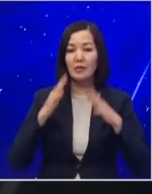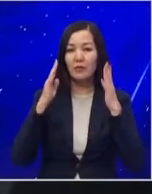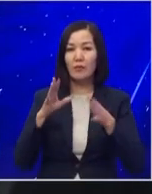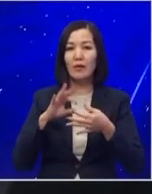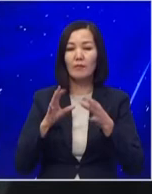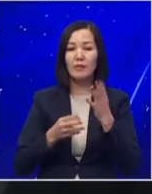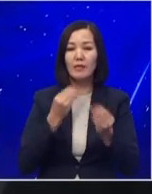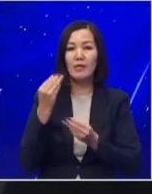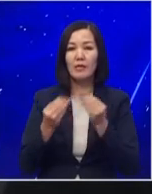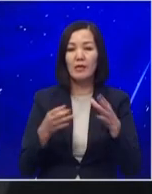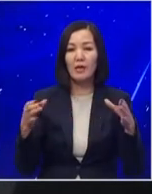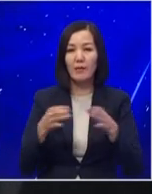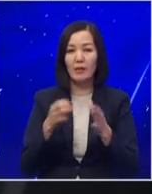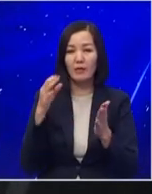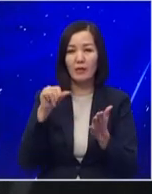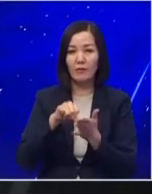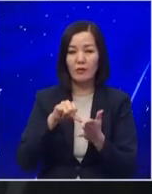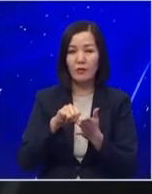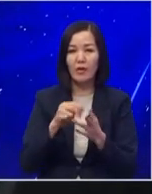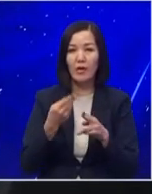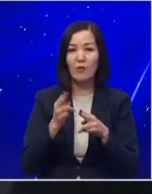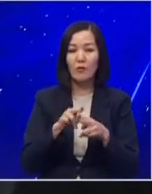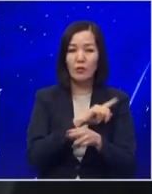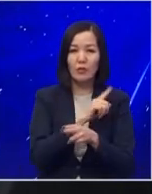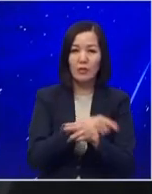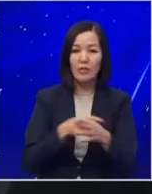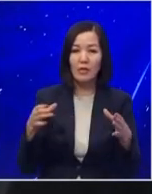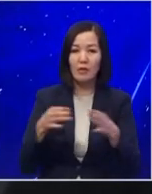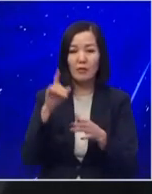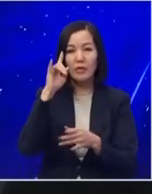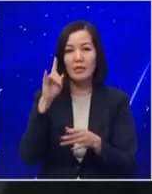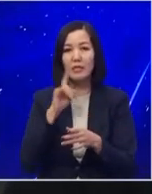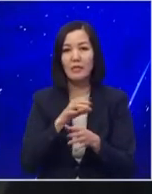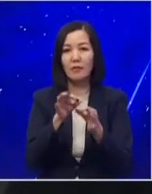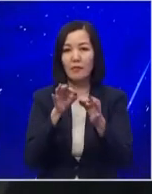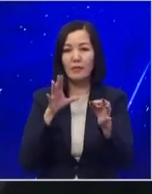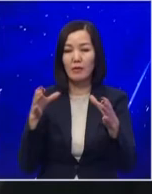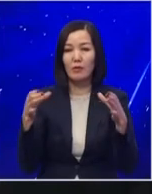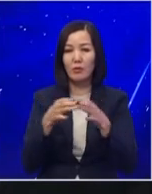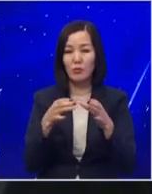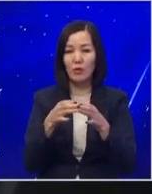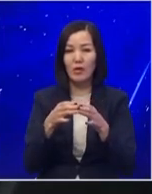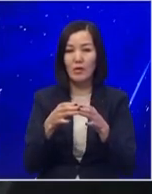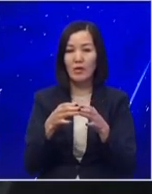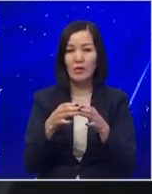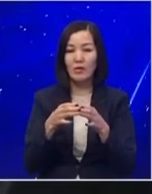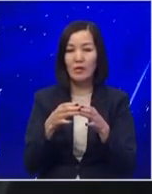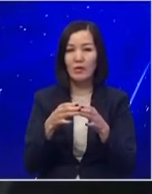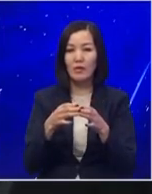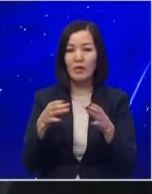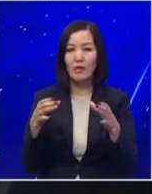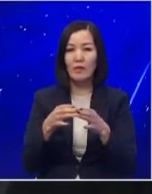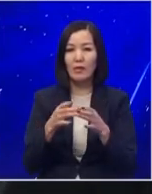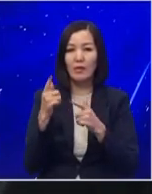команду виде потому что у нас одна из сильнейших команд каста не по стрельбе из лука приоритеты ставим команды